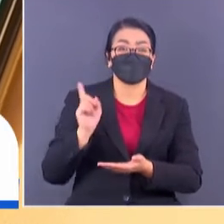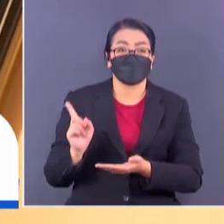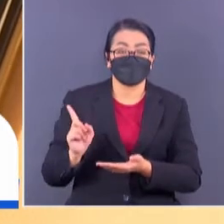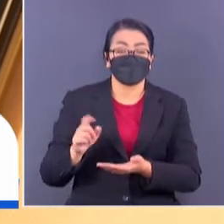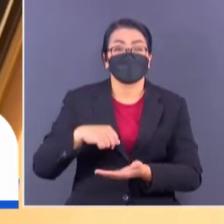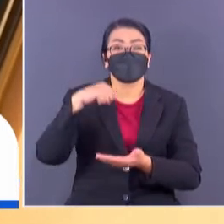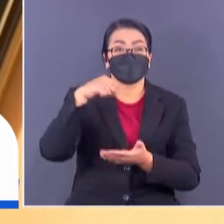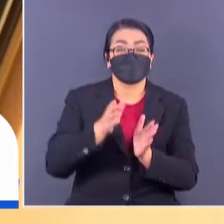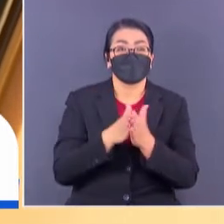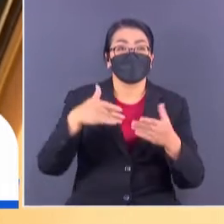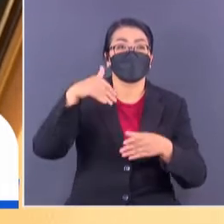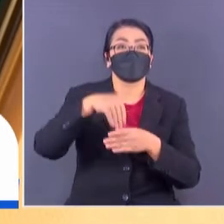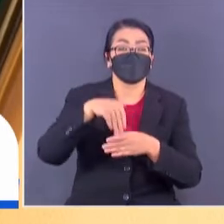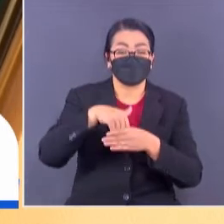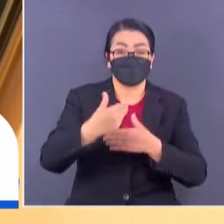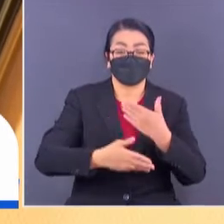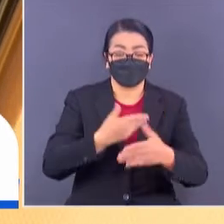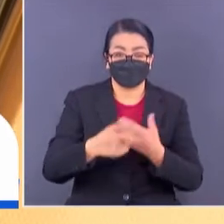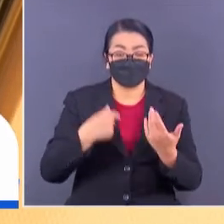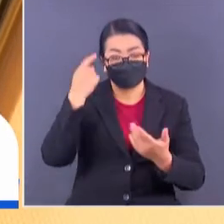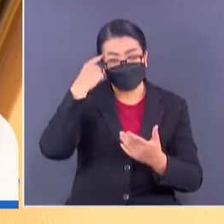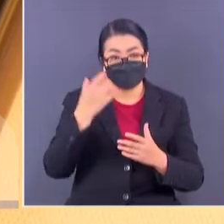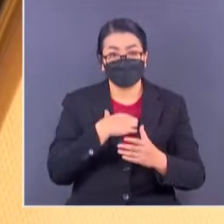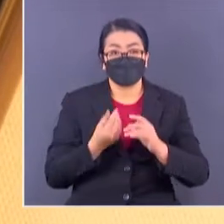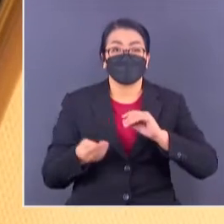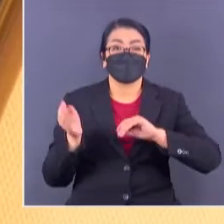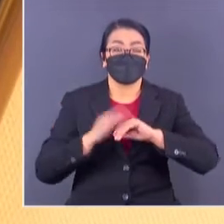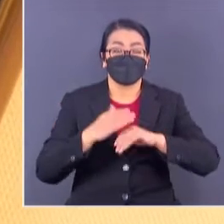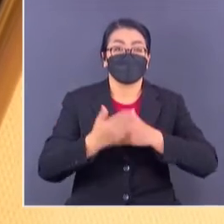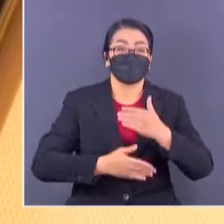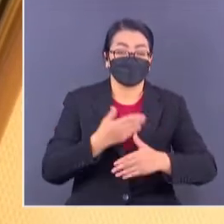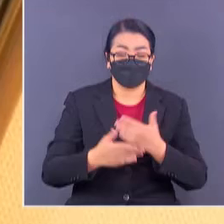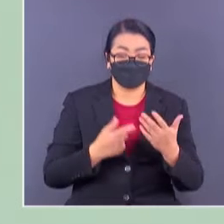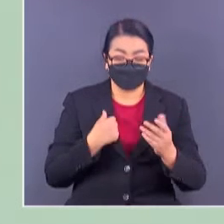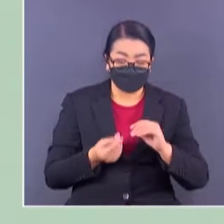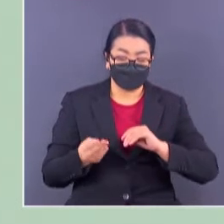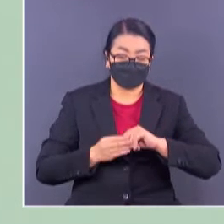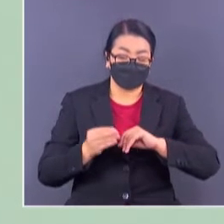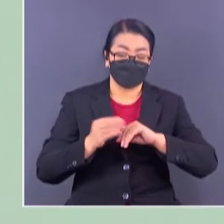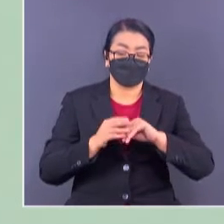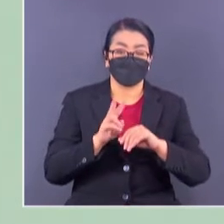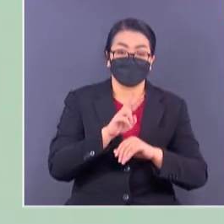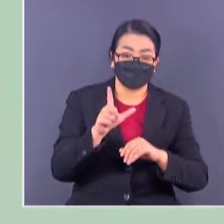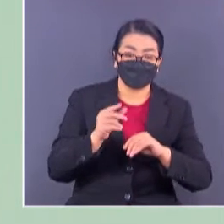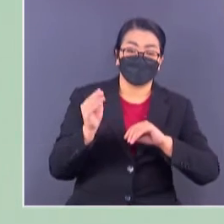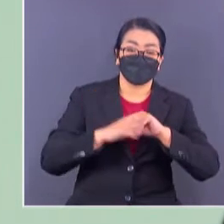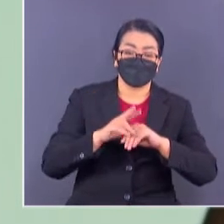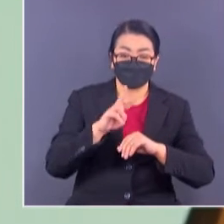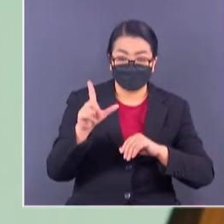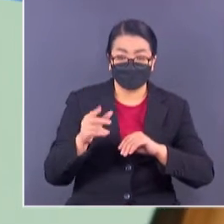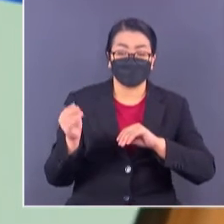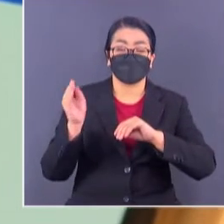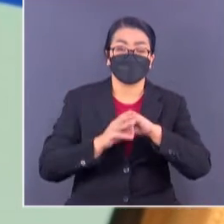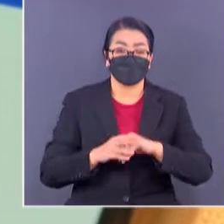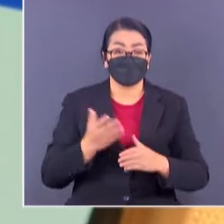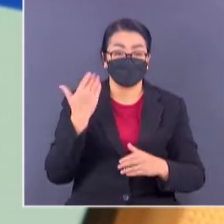พื่อให้มีความเพียงพอต่อความต้องการของประชาชนที่ซื้อสลากออนไลน์ด้วย ก็จะทยอยเติมเข้าไปทีละ2ล้านใบ2ล้านใบนะคะ เดิ